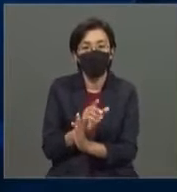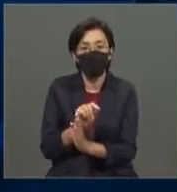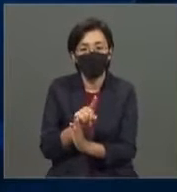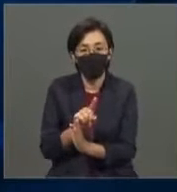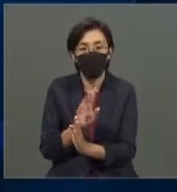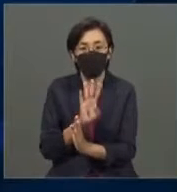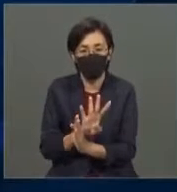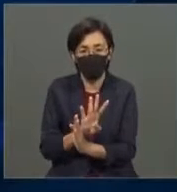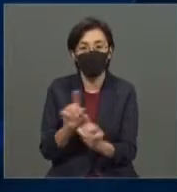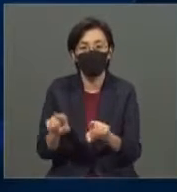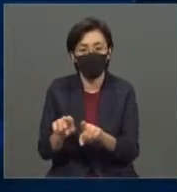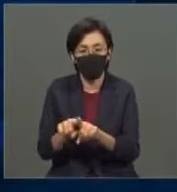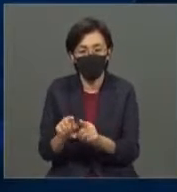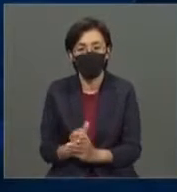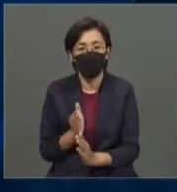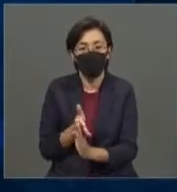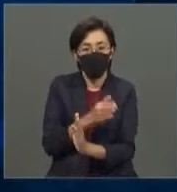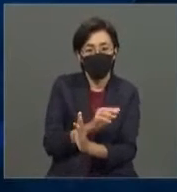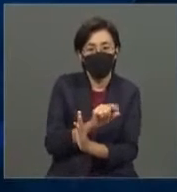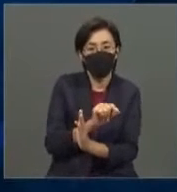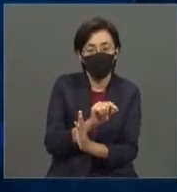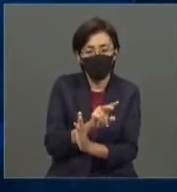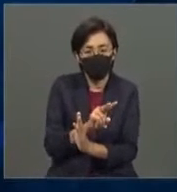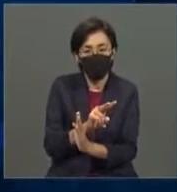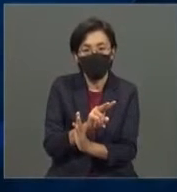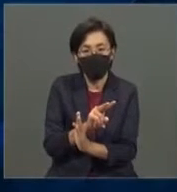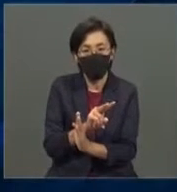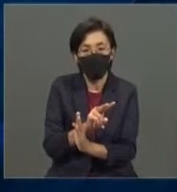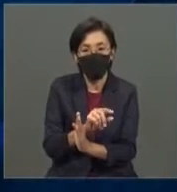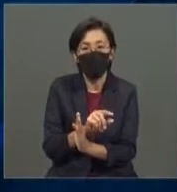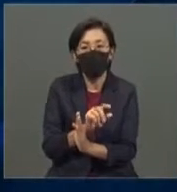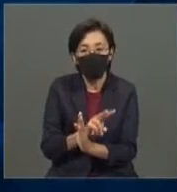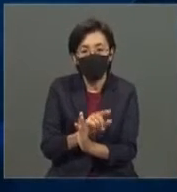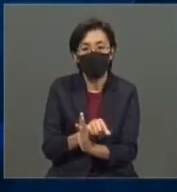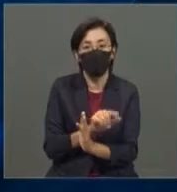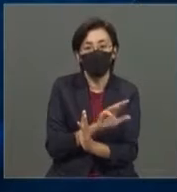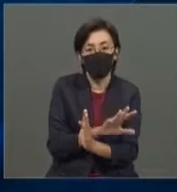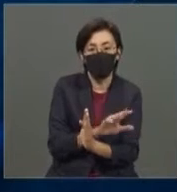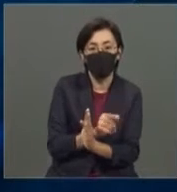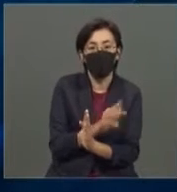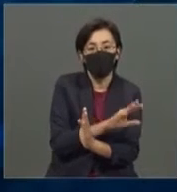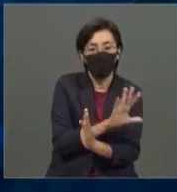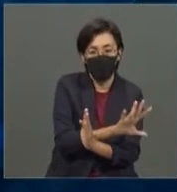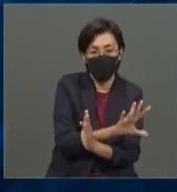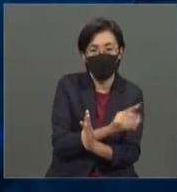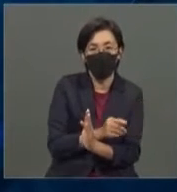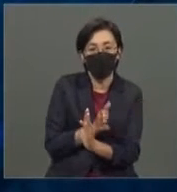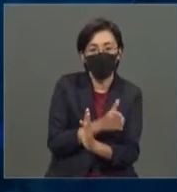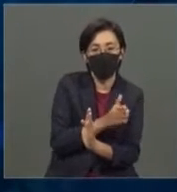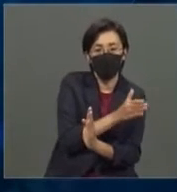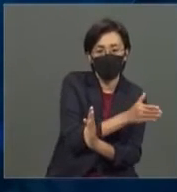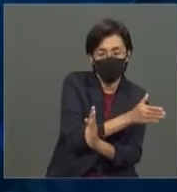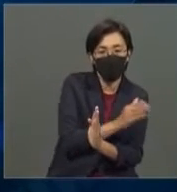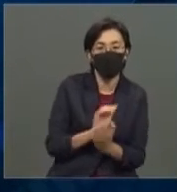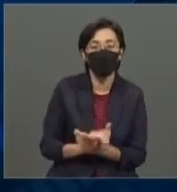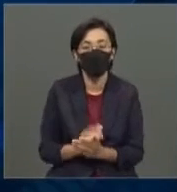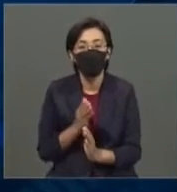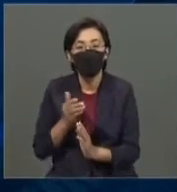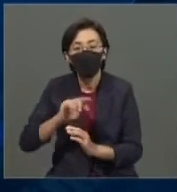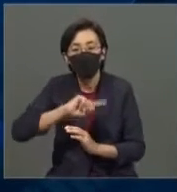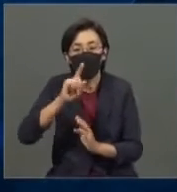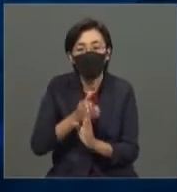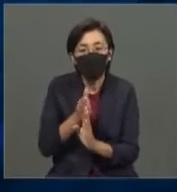4รายเหมือนกันนะครับ22รายแล้วก็19 5ราย18 5รายนะครับยังเป็นตัวเลขหลักเ